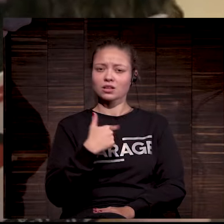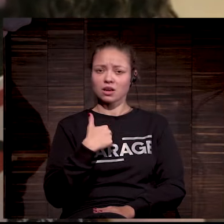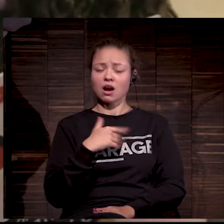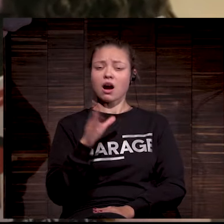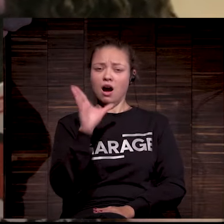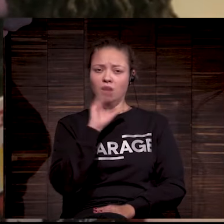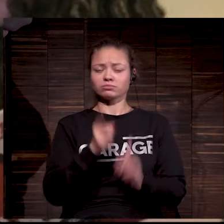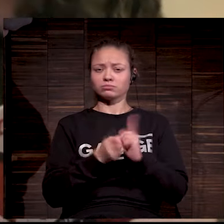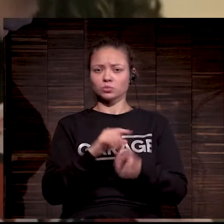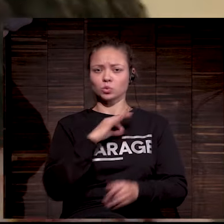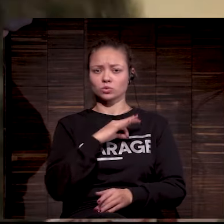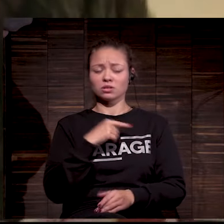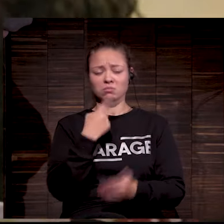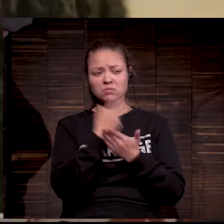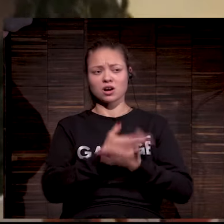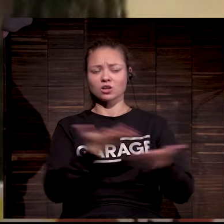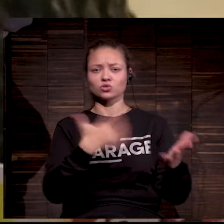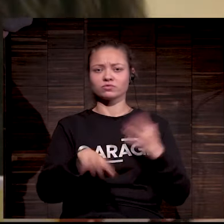покажемся